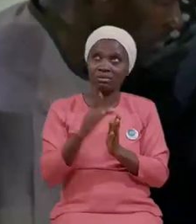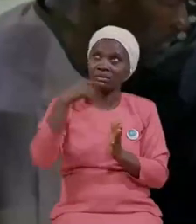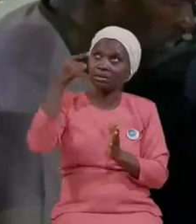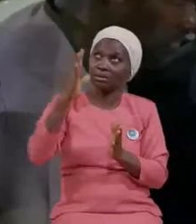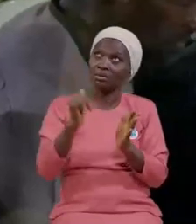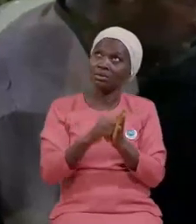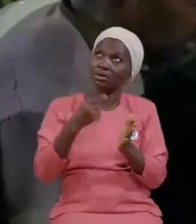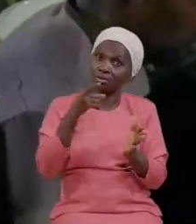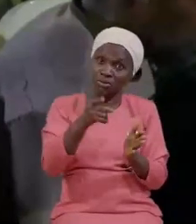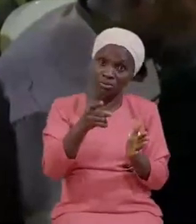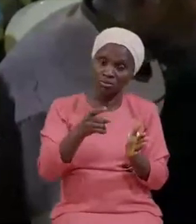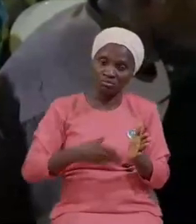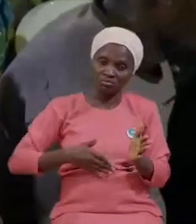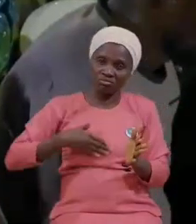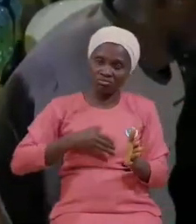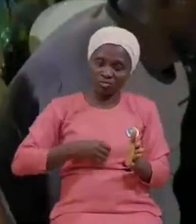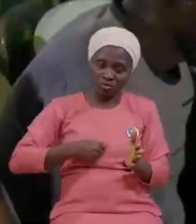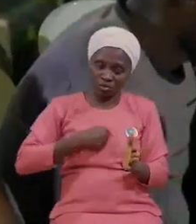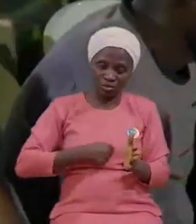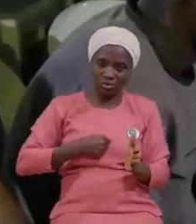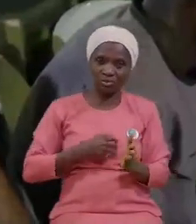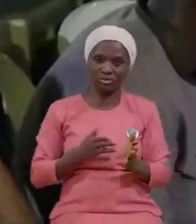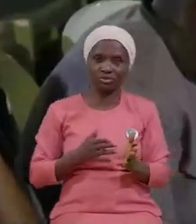N'importe où tu es, tu lèves ta main.